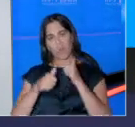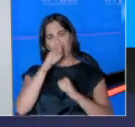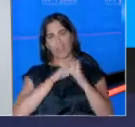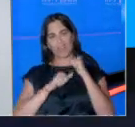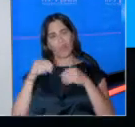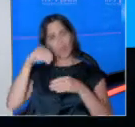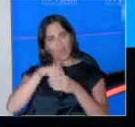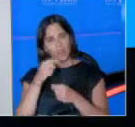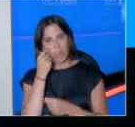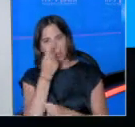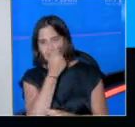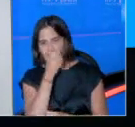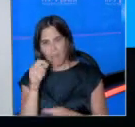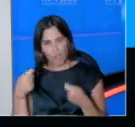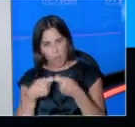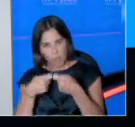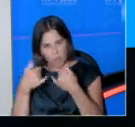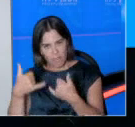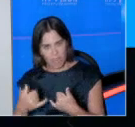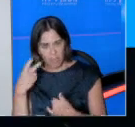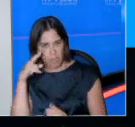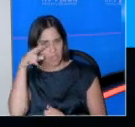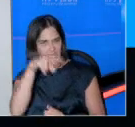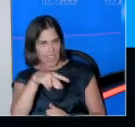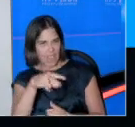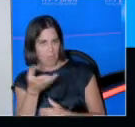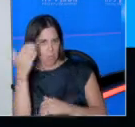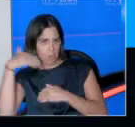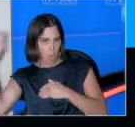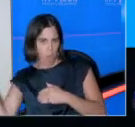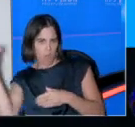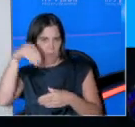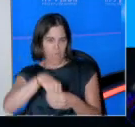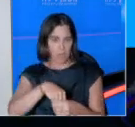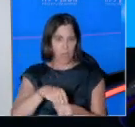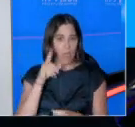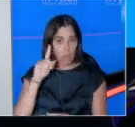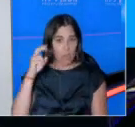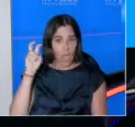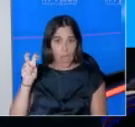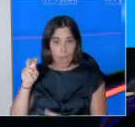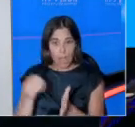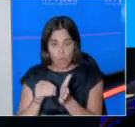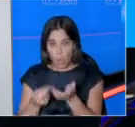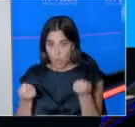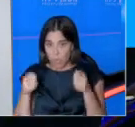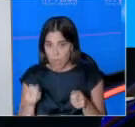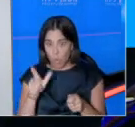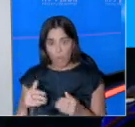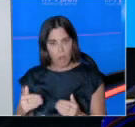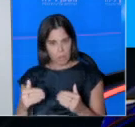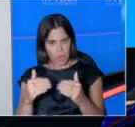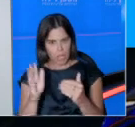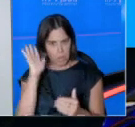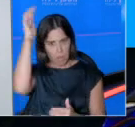לתוך העיניים של המשותפת עכשיו שמסתכלת מבחוץ פנימה. אני יודע שאם אבס זה עוד לא סגור, אבל אתה יודע, מתקדמים,